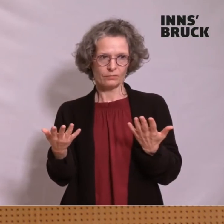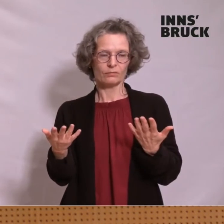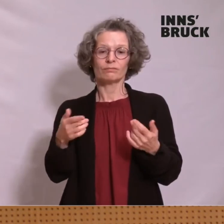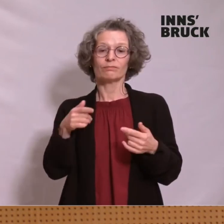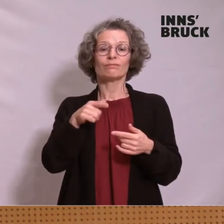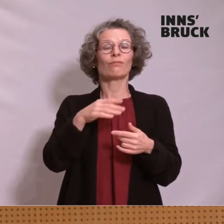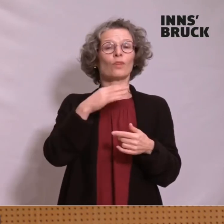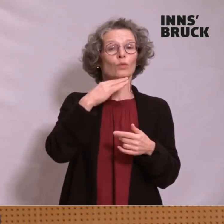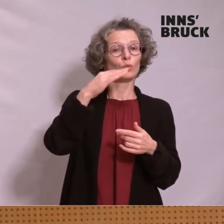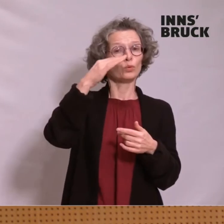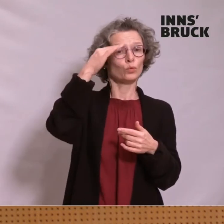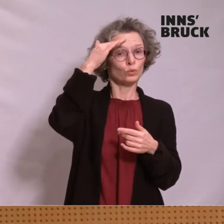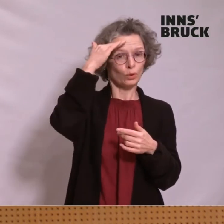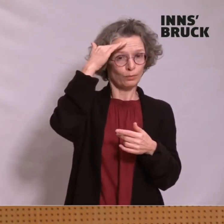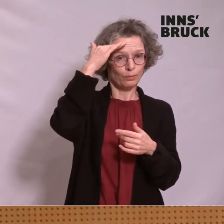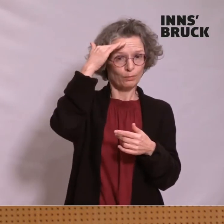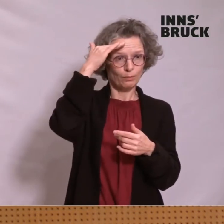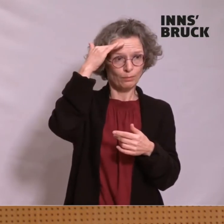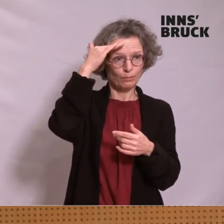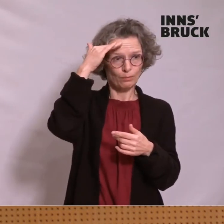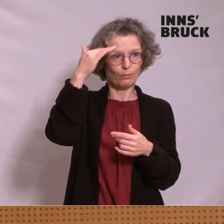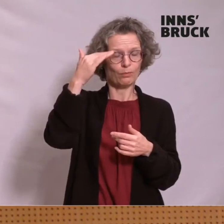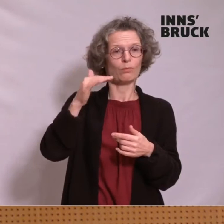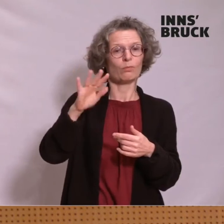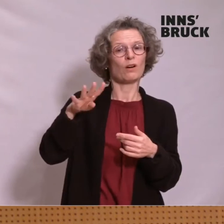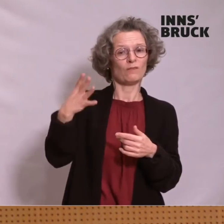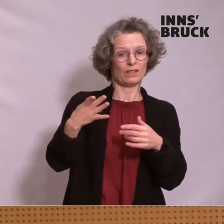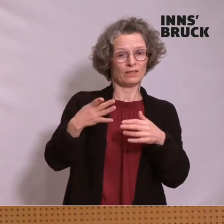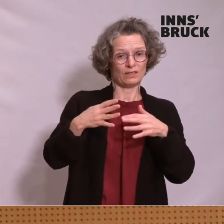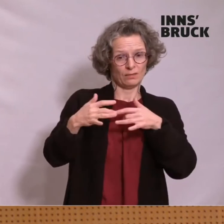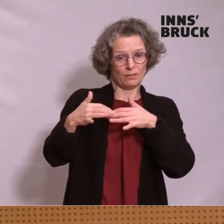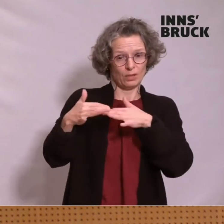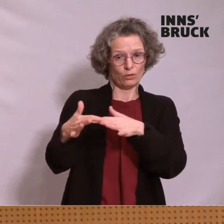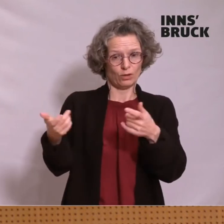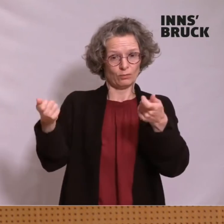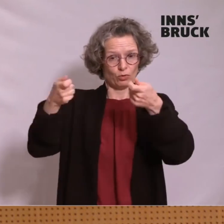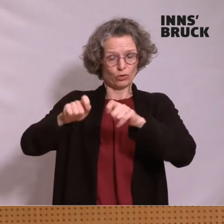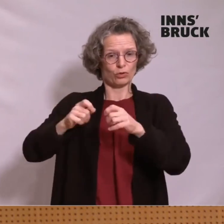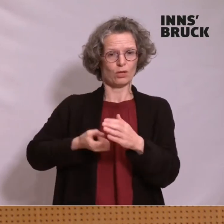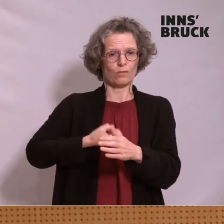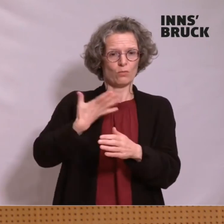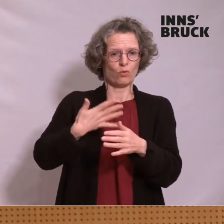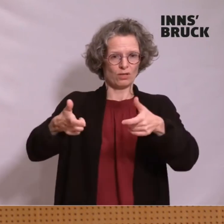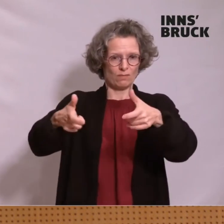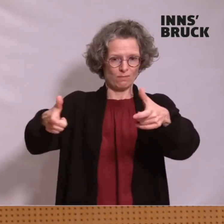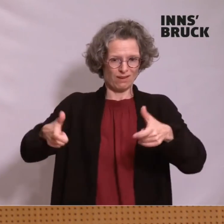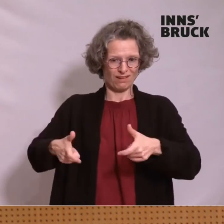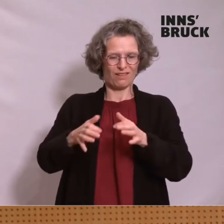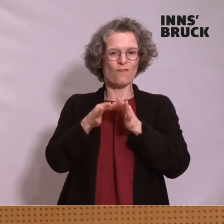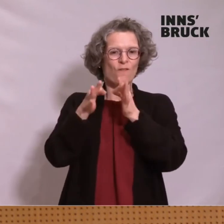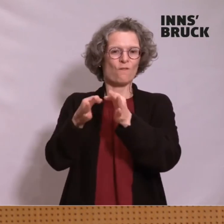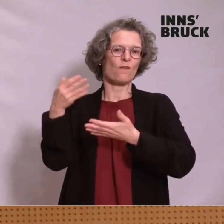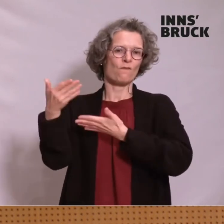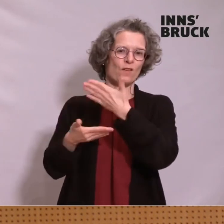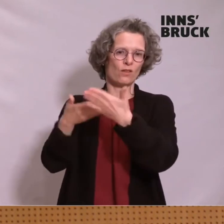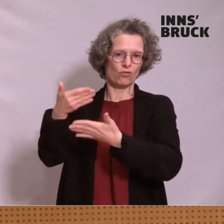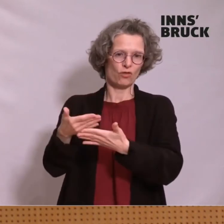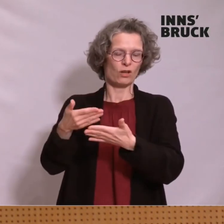Sommer 40 Millionen beschlossene Impulspaket im Interesse der Wirtschaft, der